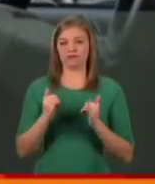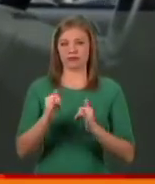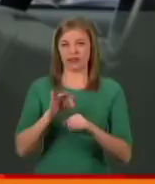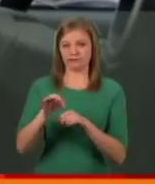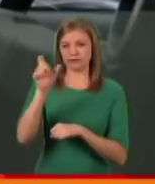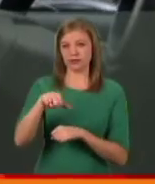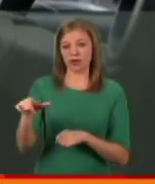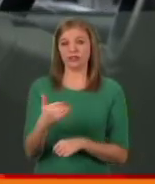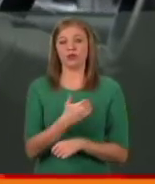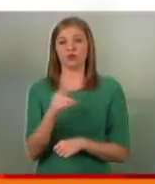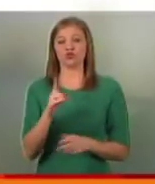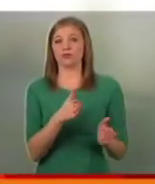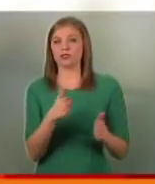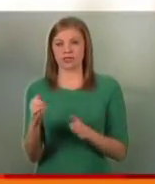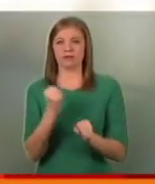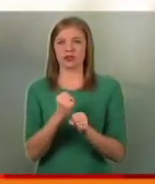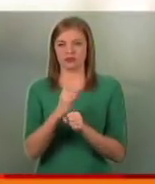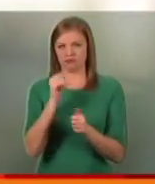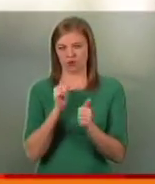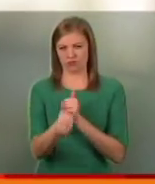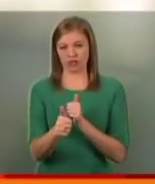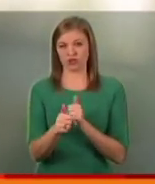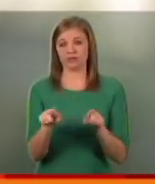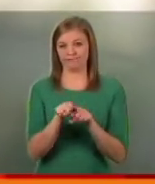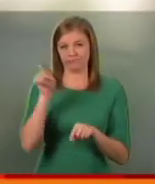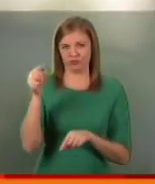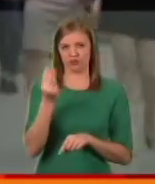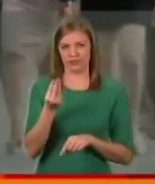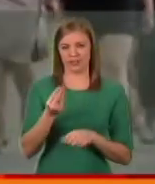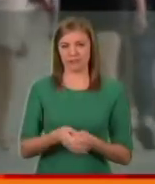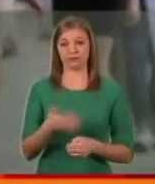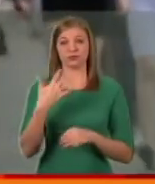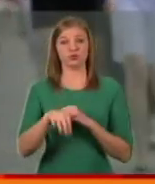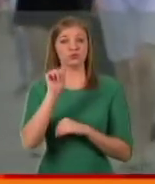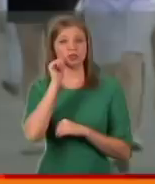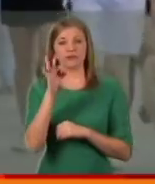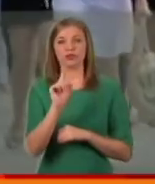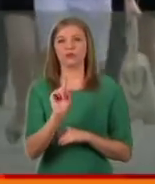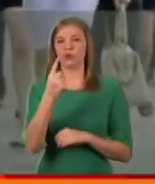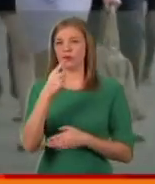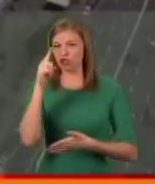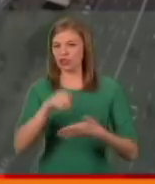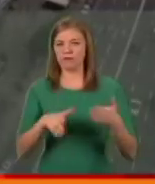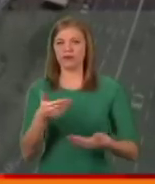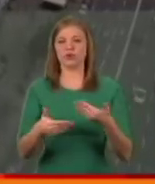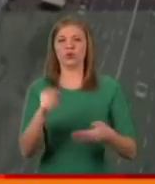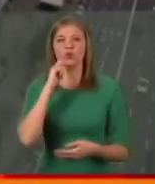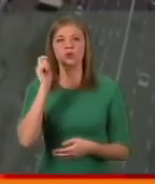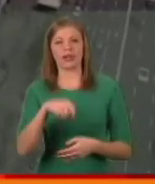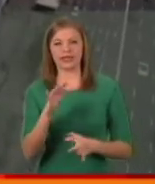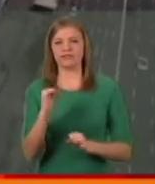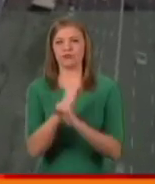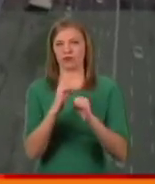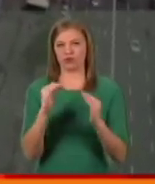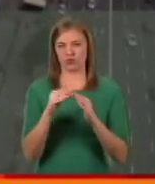тиранів і хоче, аби система діяла на упередження, як в Швеції. Уже завтра про перші невпевнені кроки України у